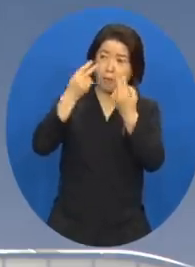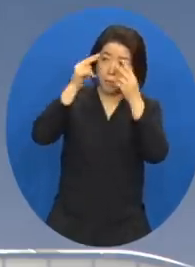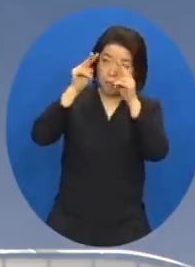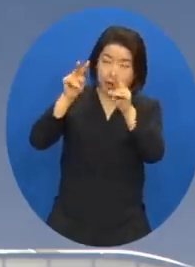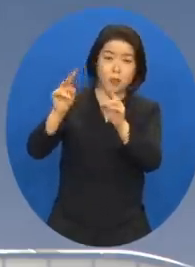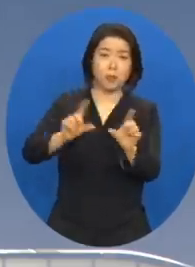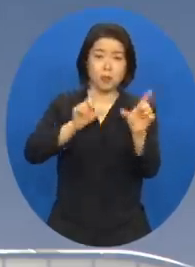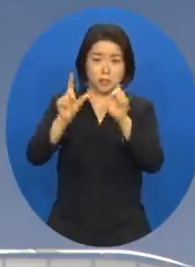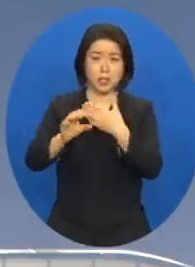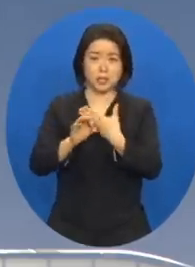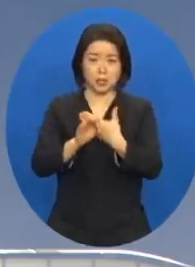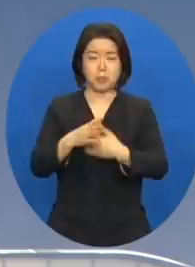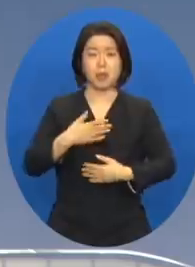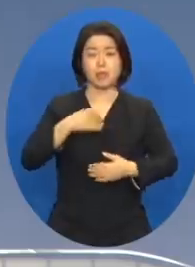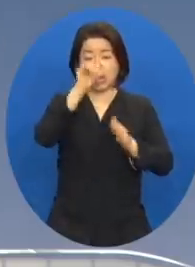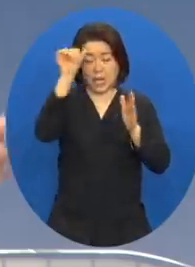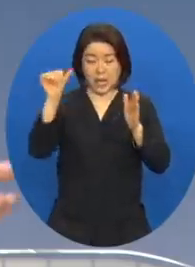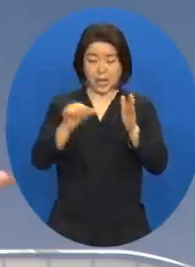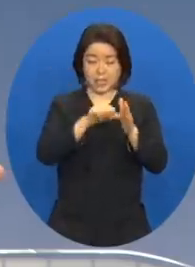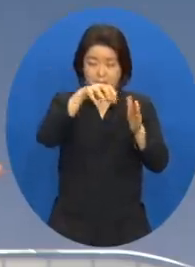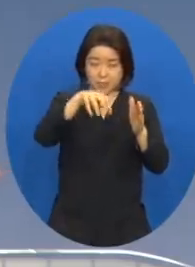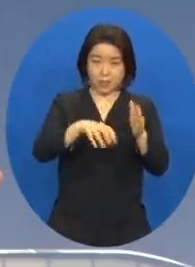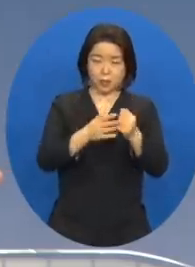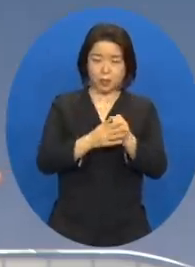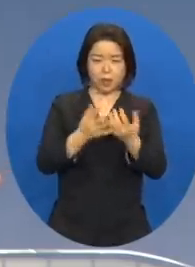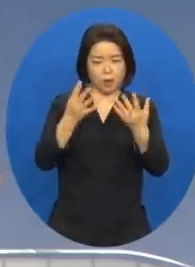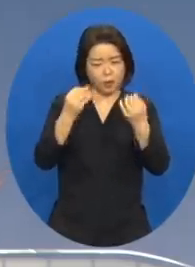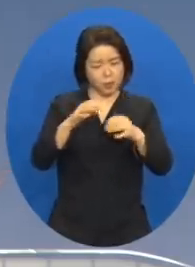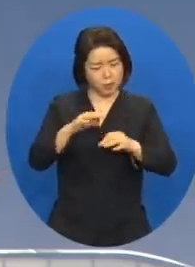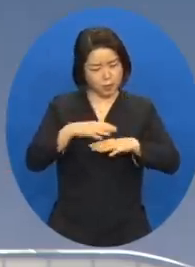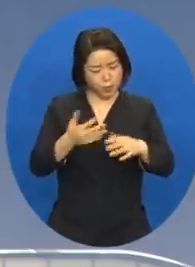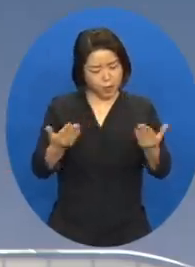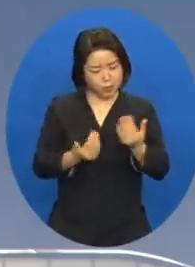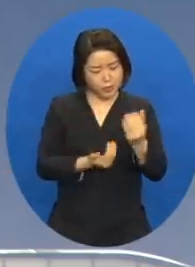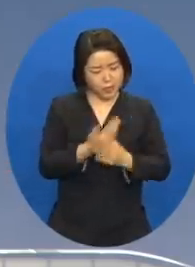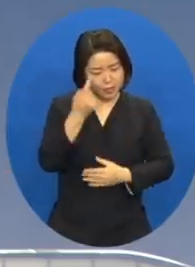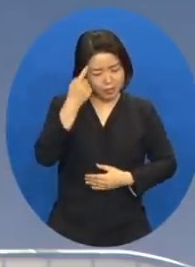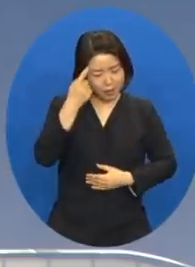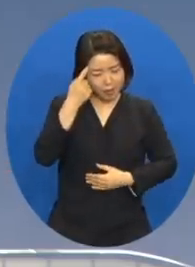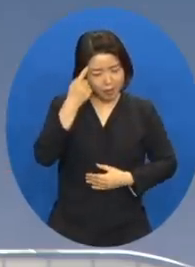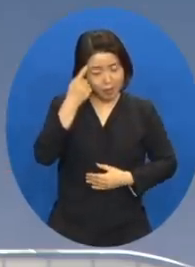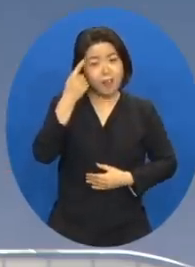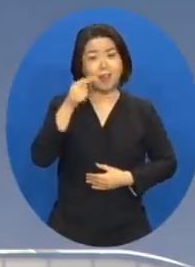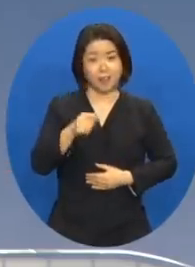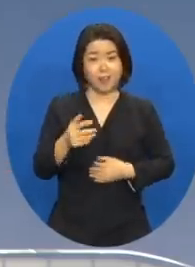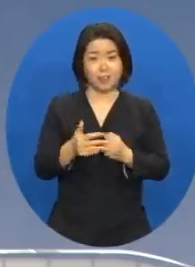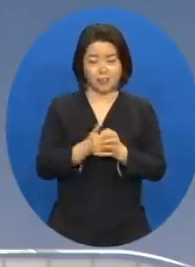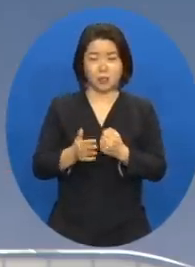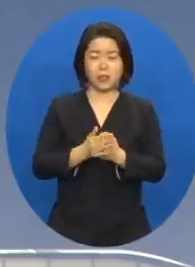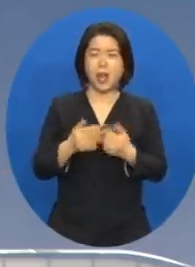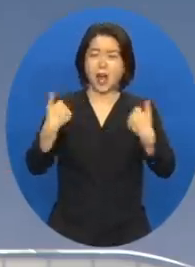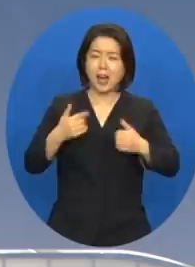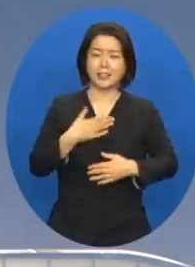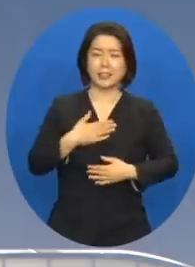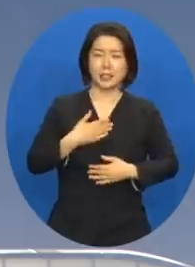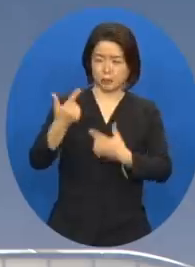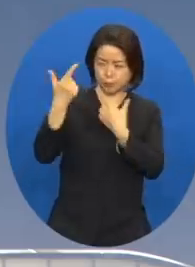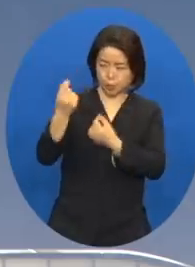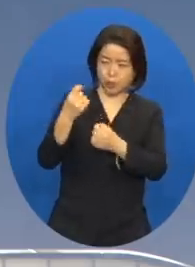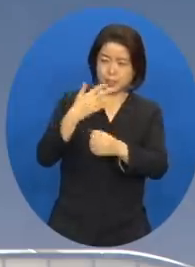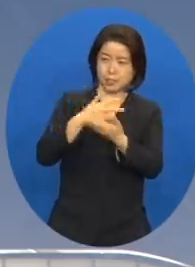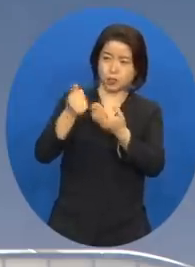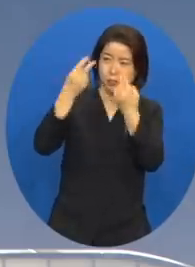산다면 내 인생 가운데 얼마나 놀라운 일이 벌어질까. 그래서 항상 나도 주님을